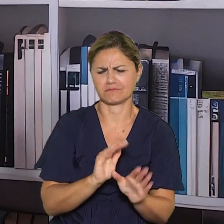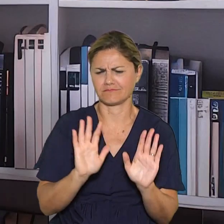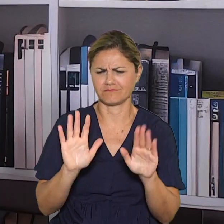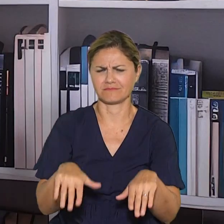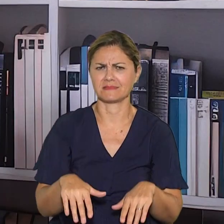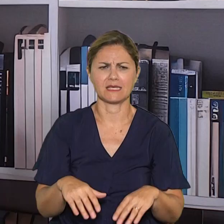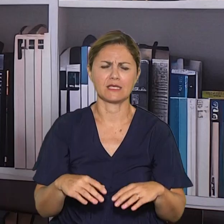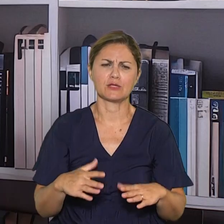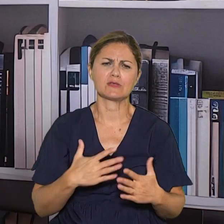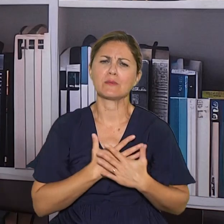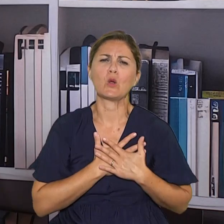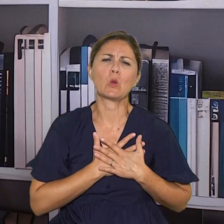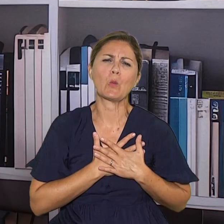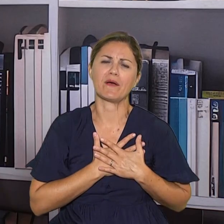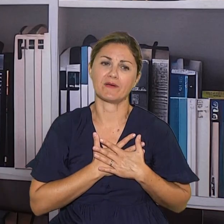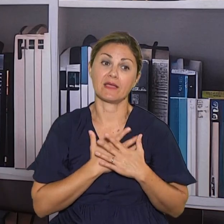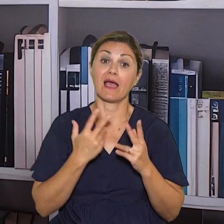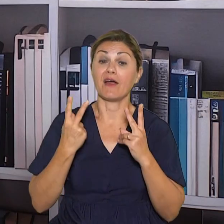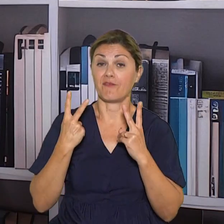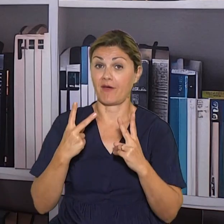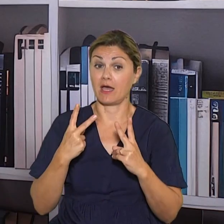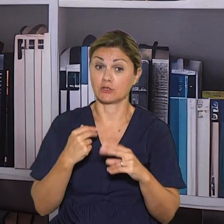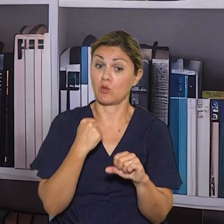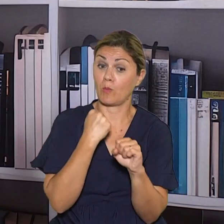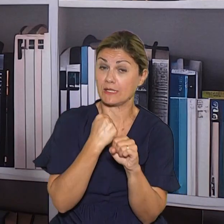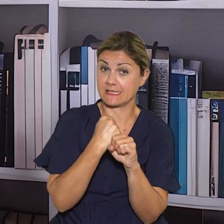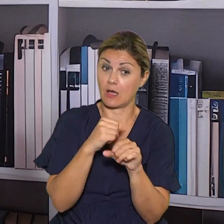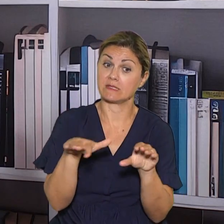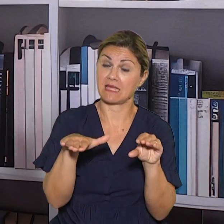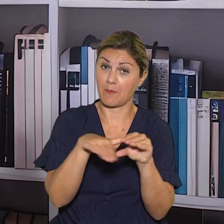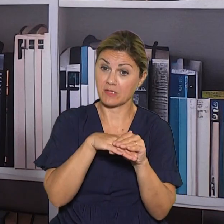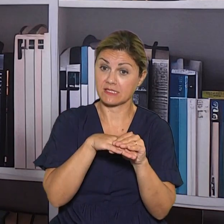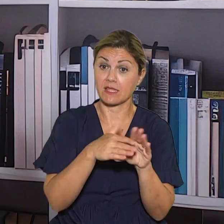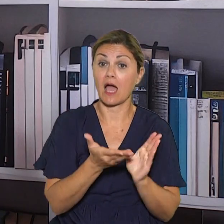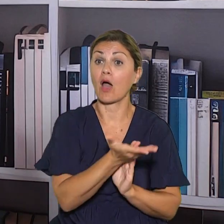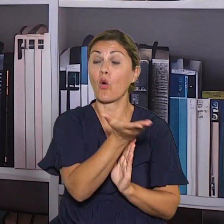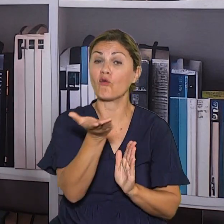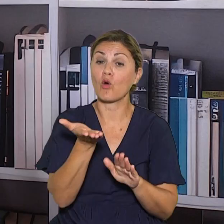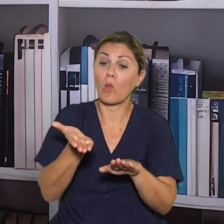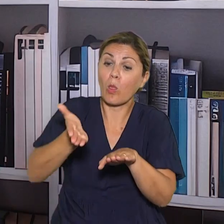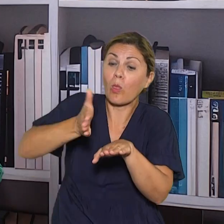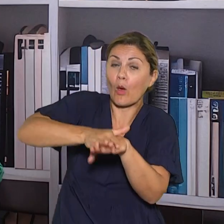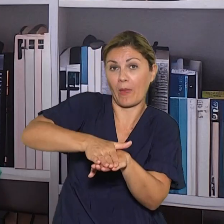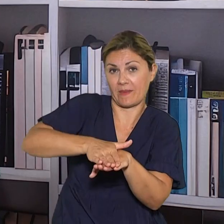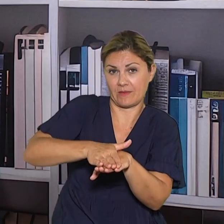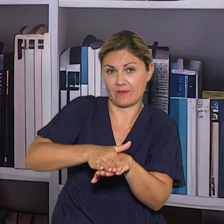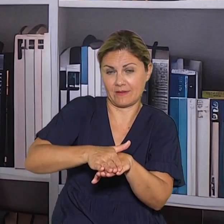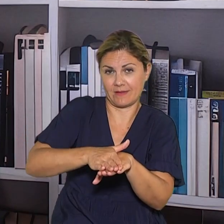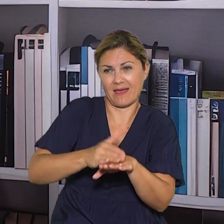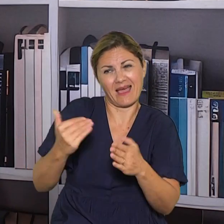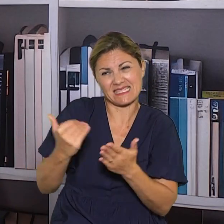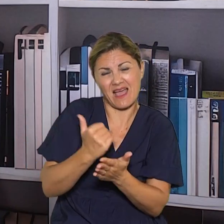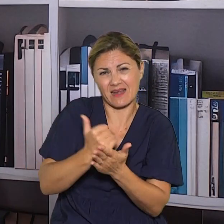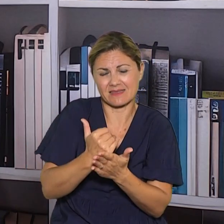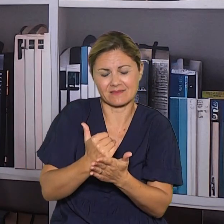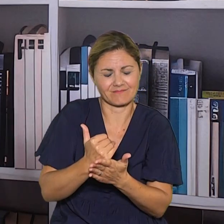samo uz neki posao od kojega ti živiš. Onda uz njega se to možeš iz ljubavi baviti s